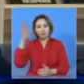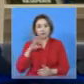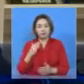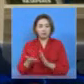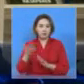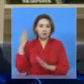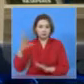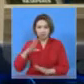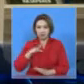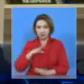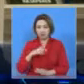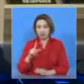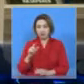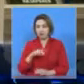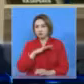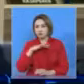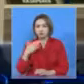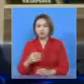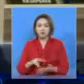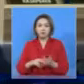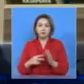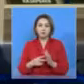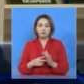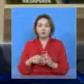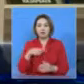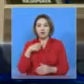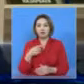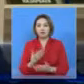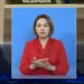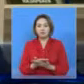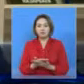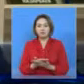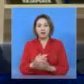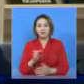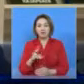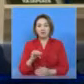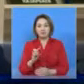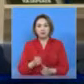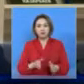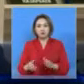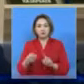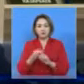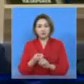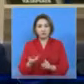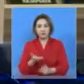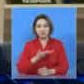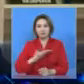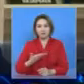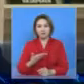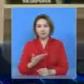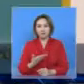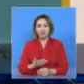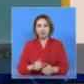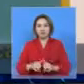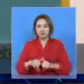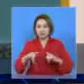де жүзеге асып жатқан жоба, бірақ дегенмен де мынау енді осы парасат жолына байланысты біз енді бұл жобаны ары қарай